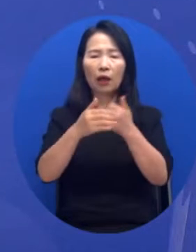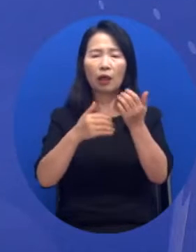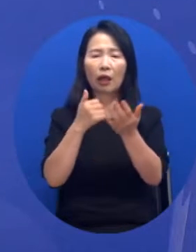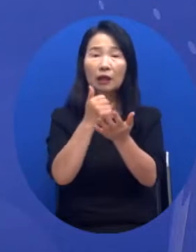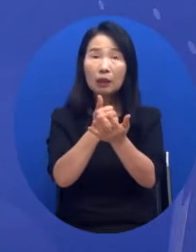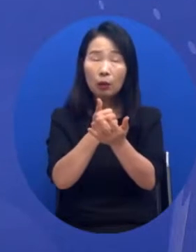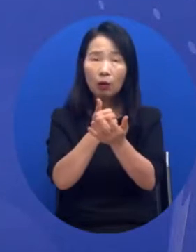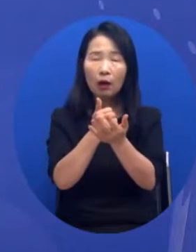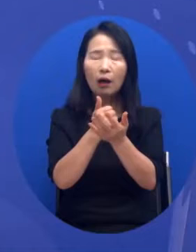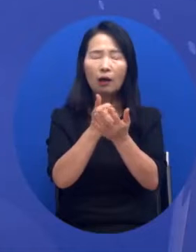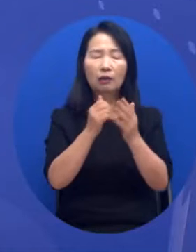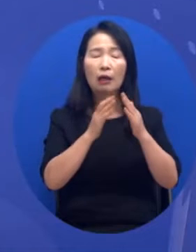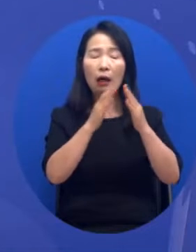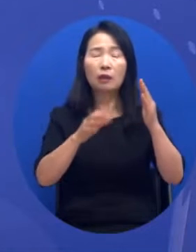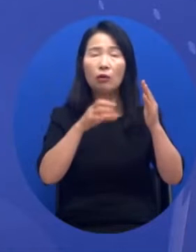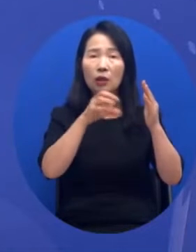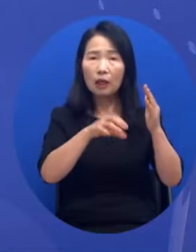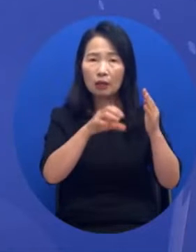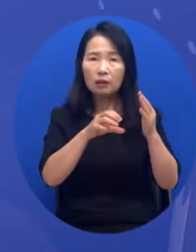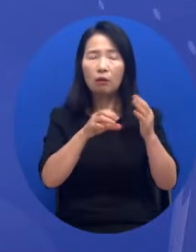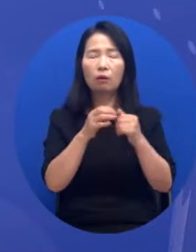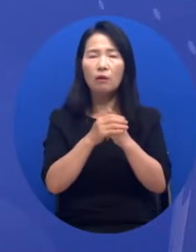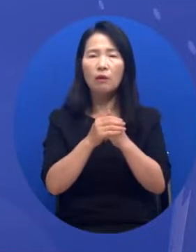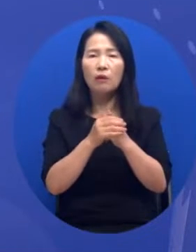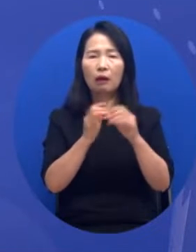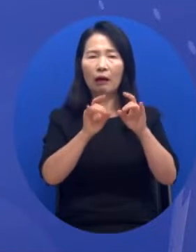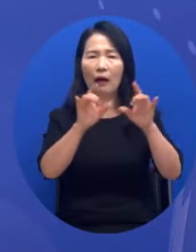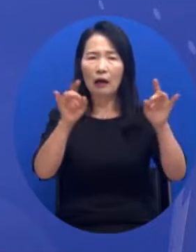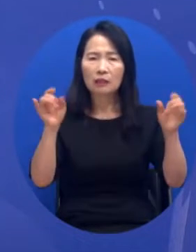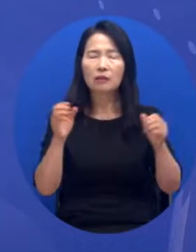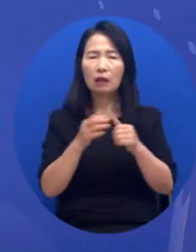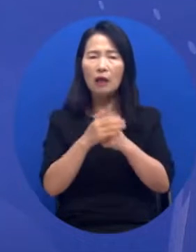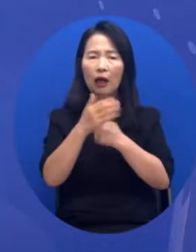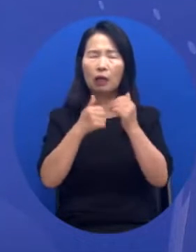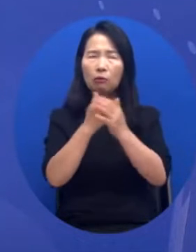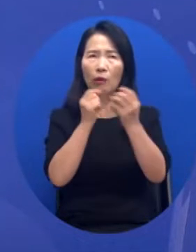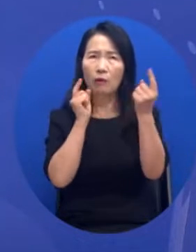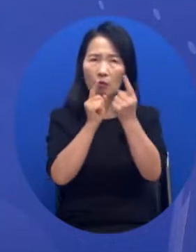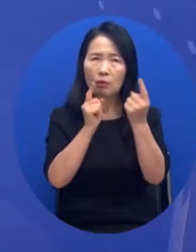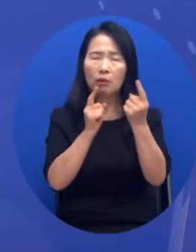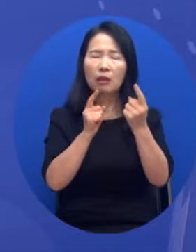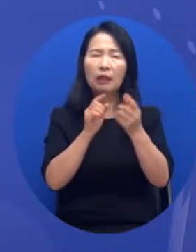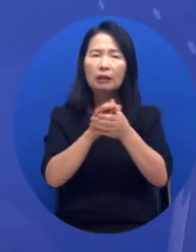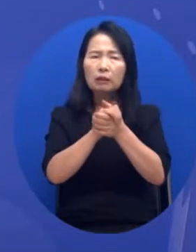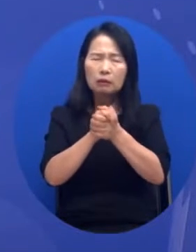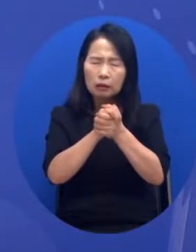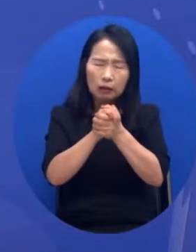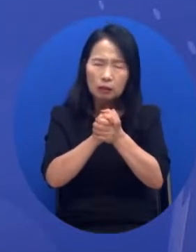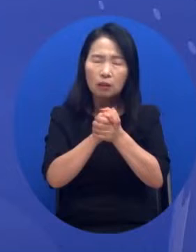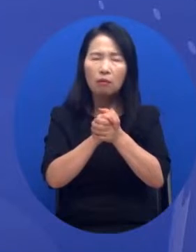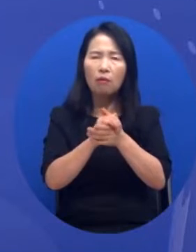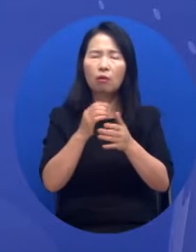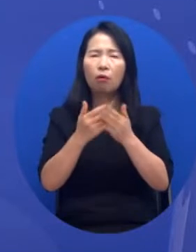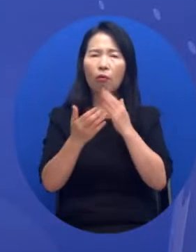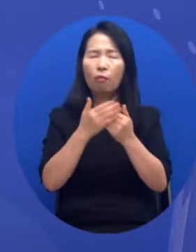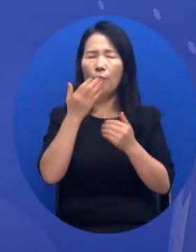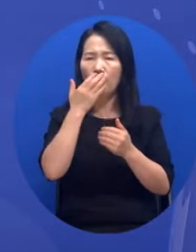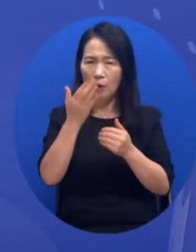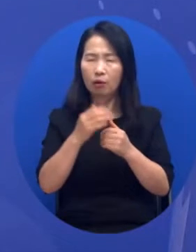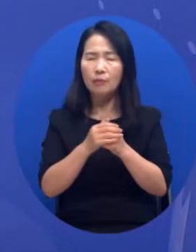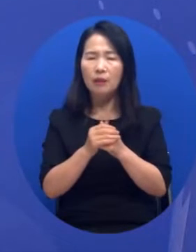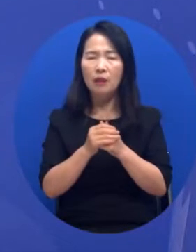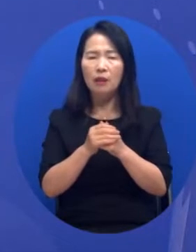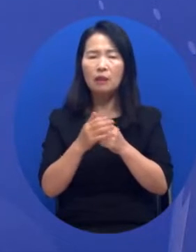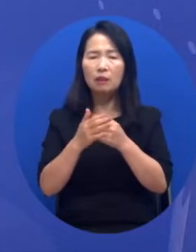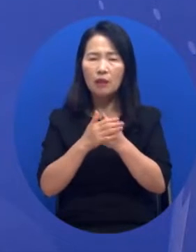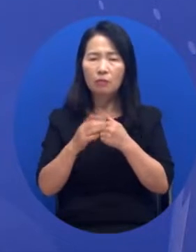하나님과의 가정에서라도 직접 그 사랑의 교제와 친밀함을 더 집중할 수 있다고 저는 봅니다. 네. 그래서